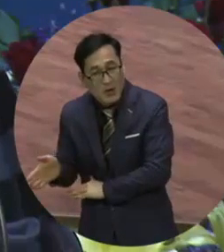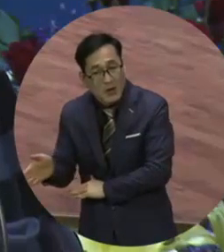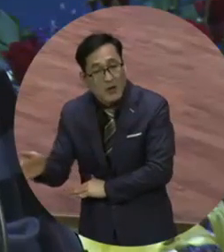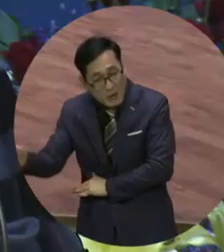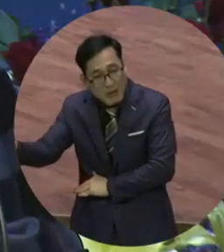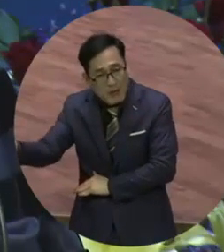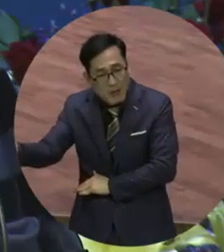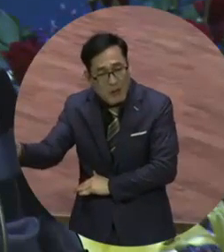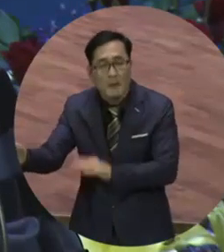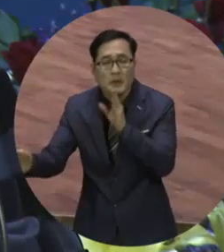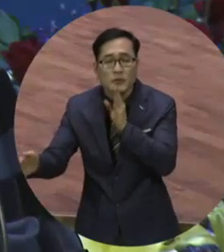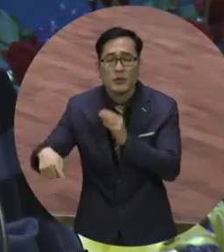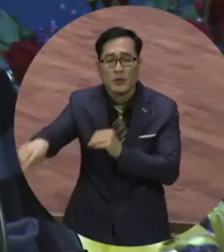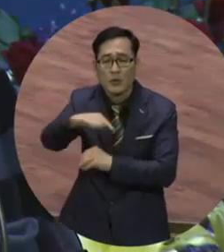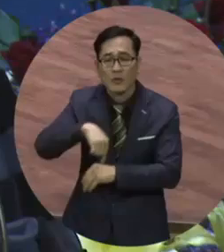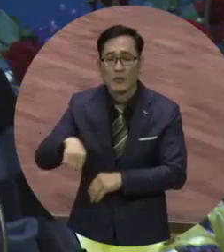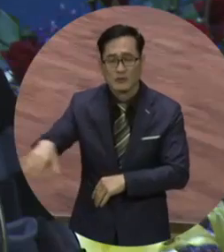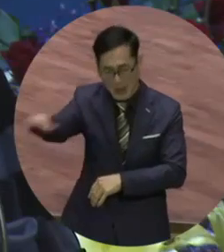운명이